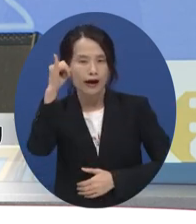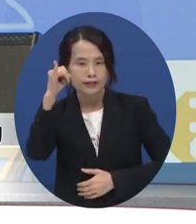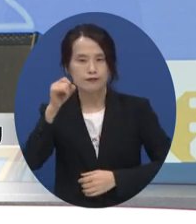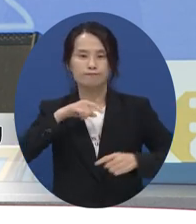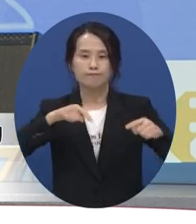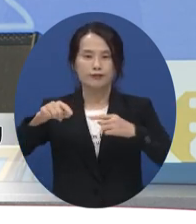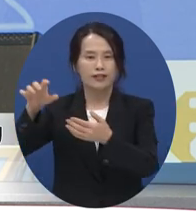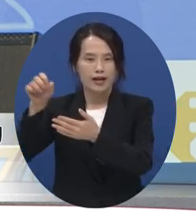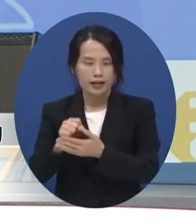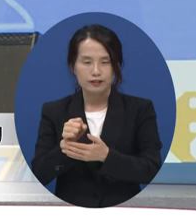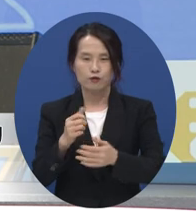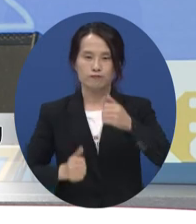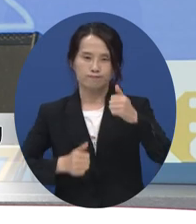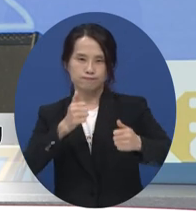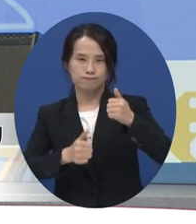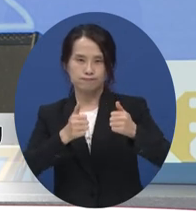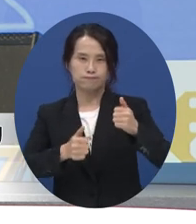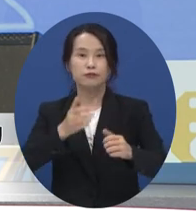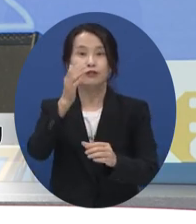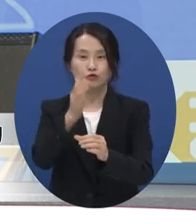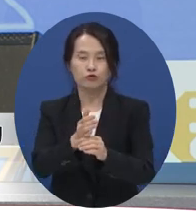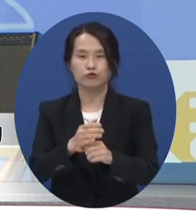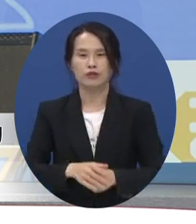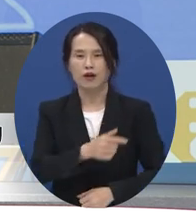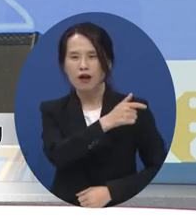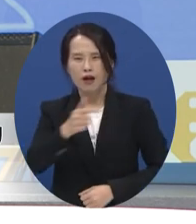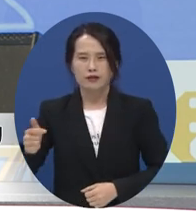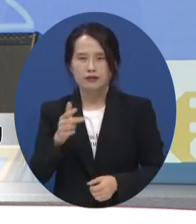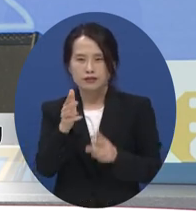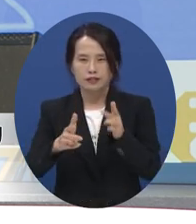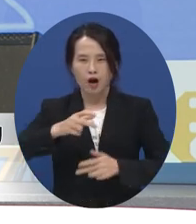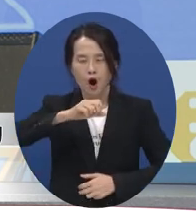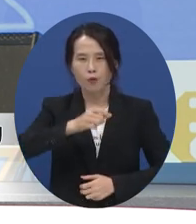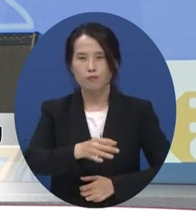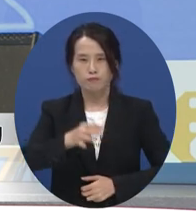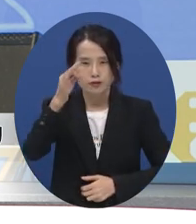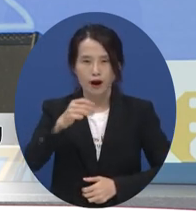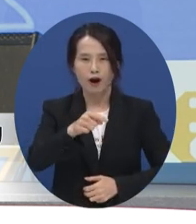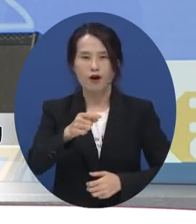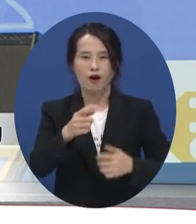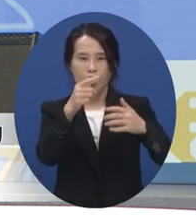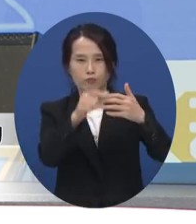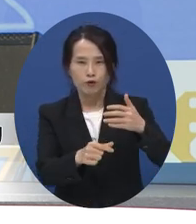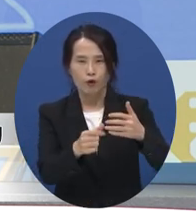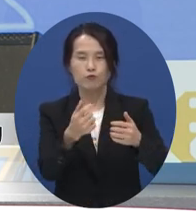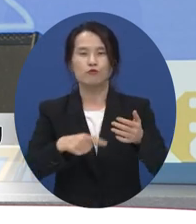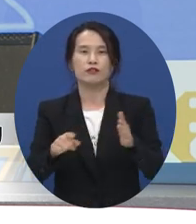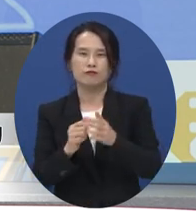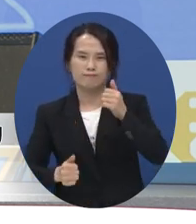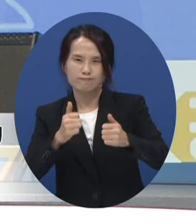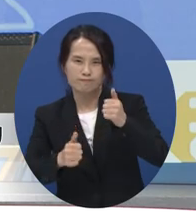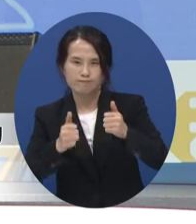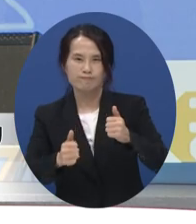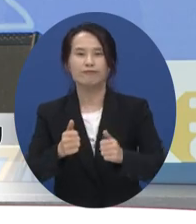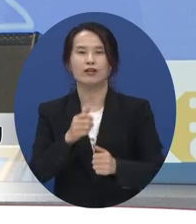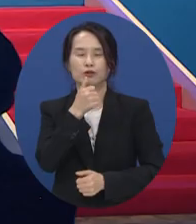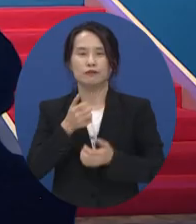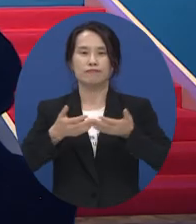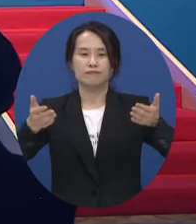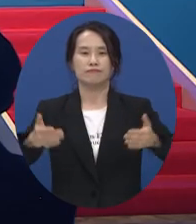정책을 가지고 최종 무대에 올랐는데요. 대규모 사업비를 향한 열띤 경쟁의 현장 한선지 기자가 담아왔습니다.